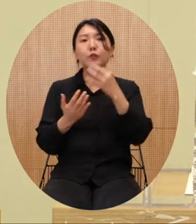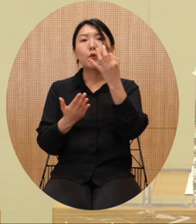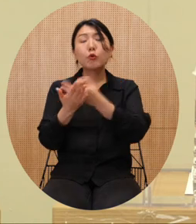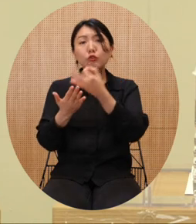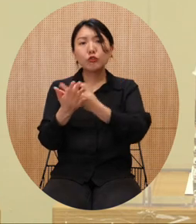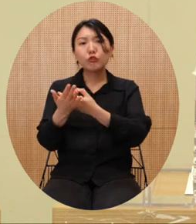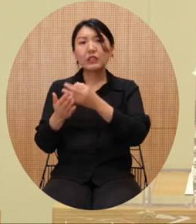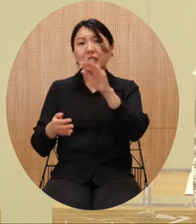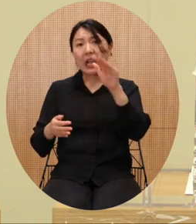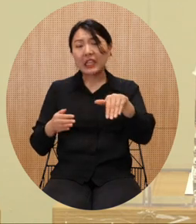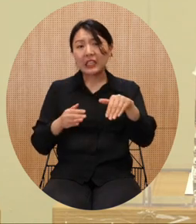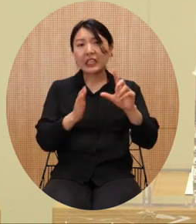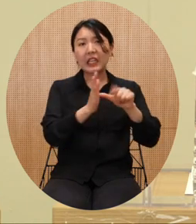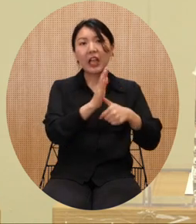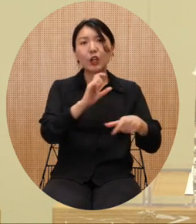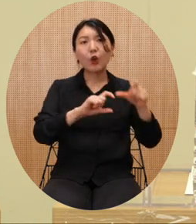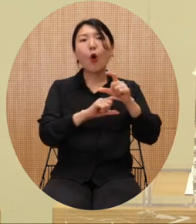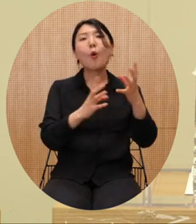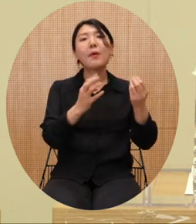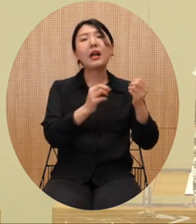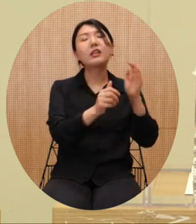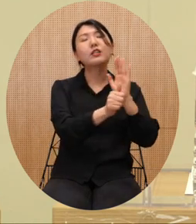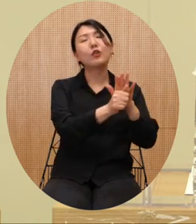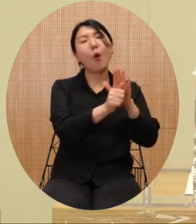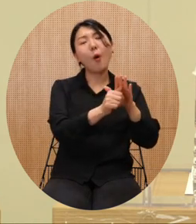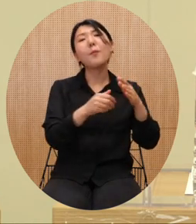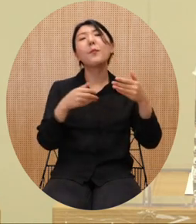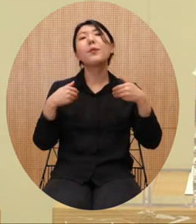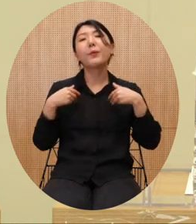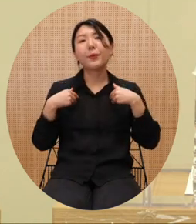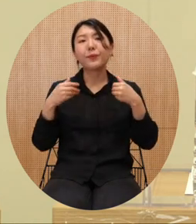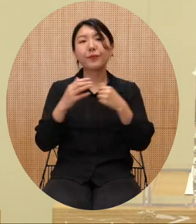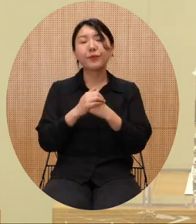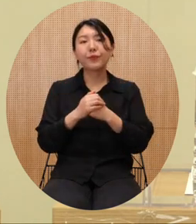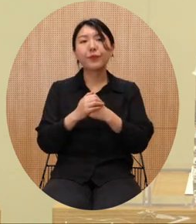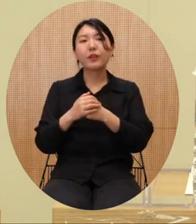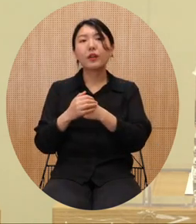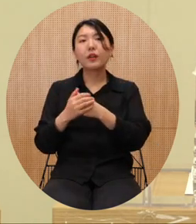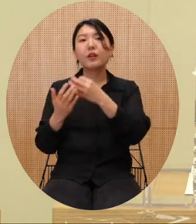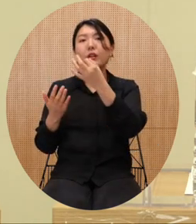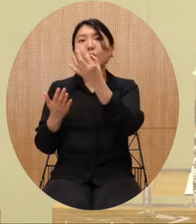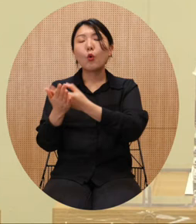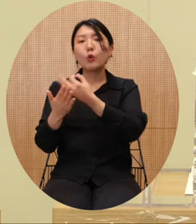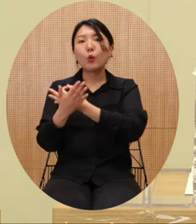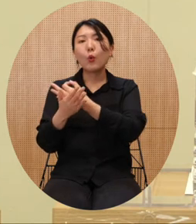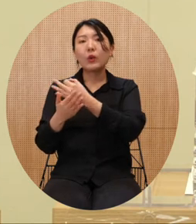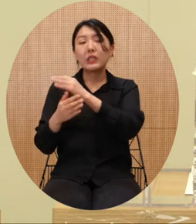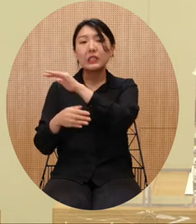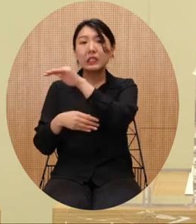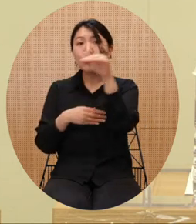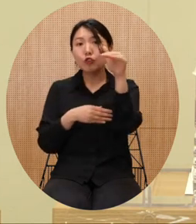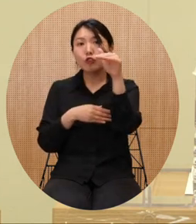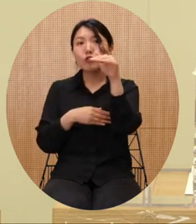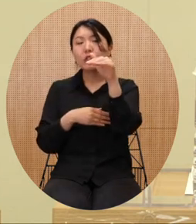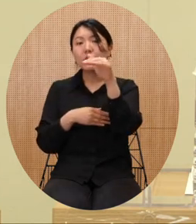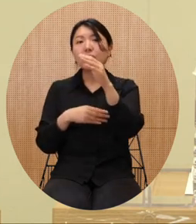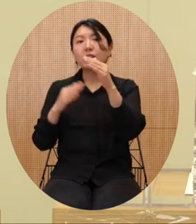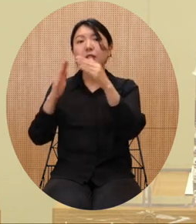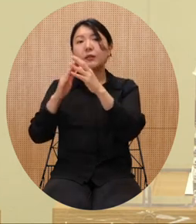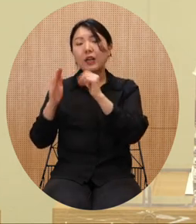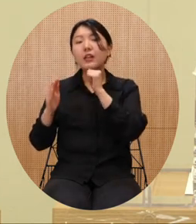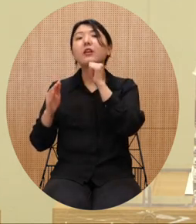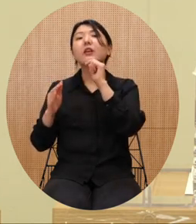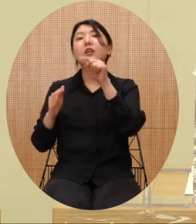소득계층에 따라서 소득이 낮을수록 더 많은 지원을 해주는 것이 필요합니다. 그리고 소득 상한선은 가능하면